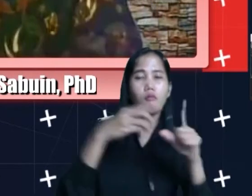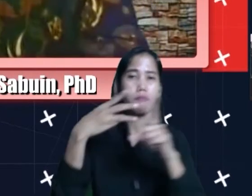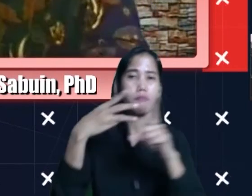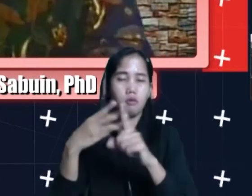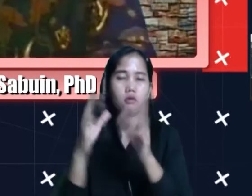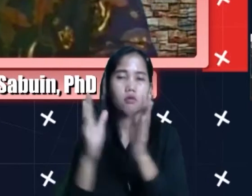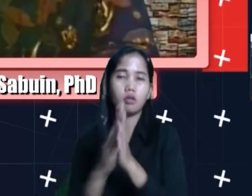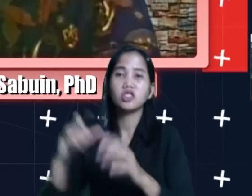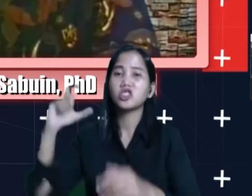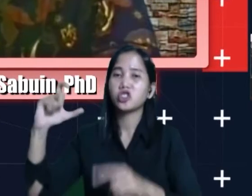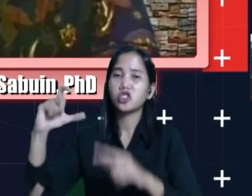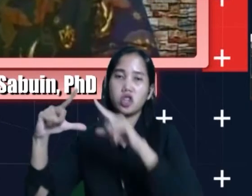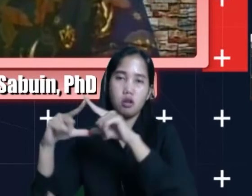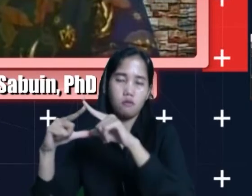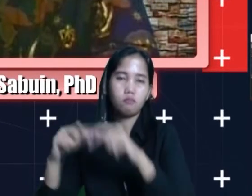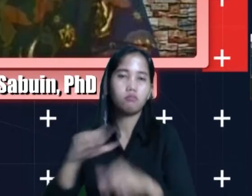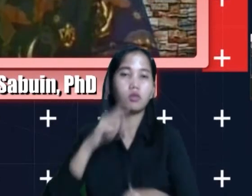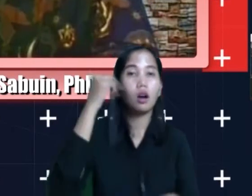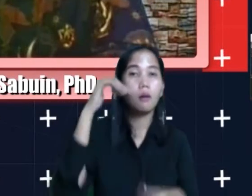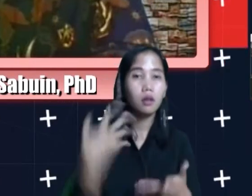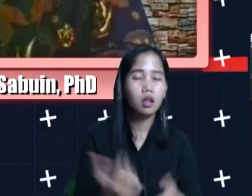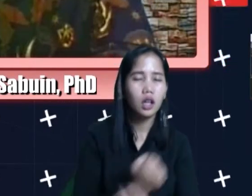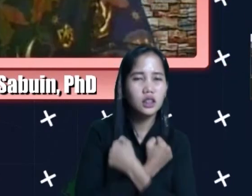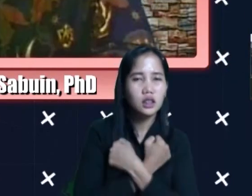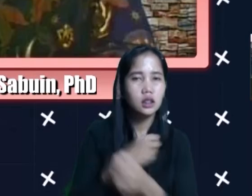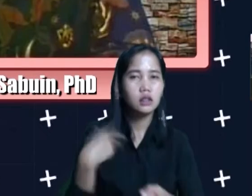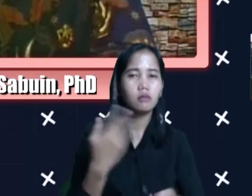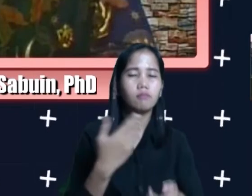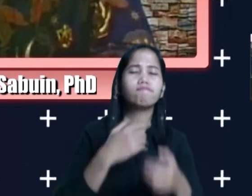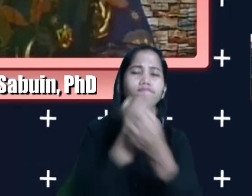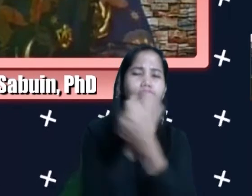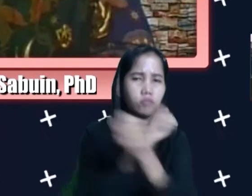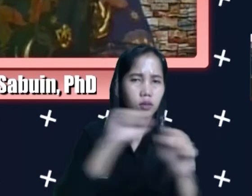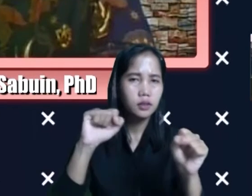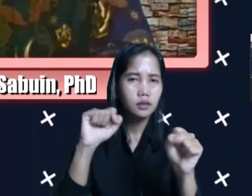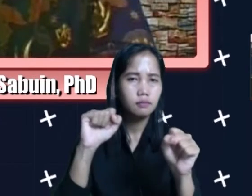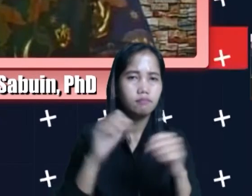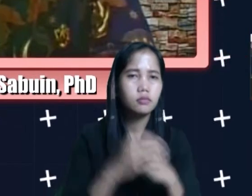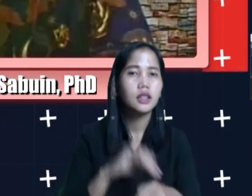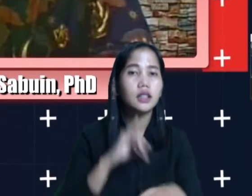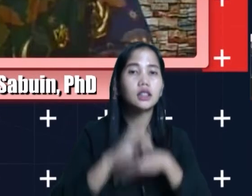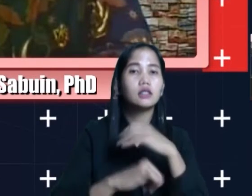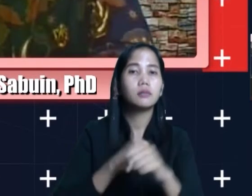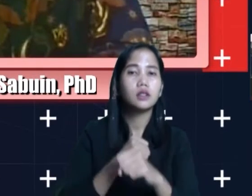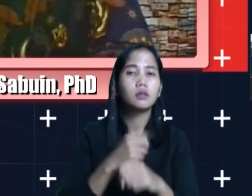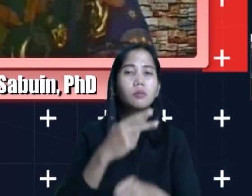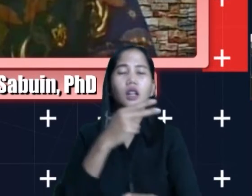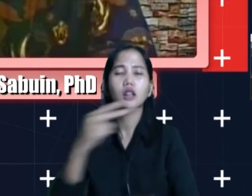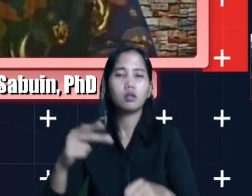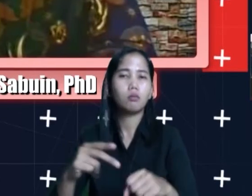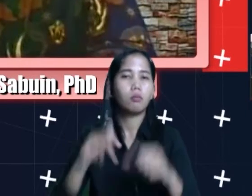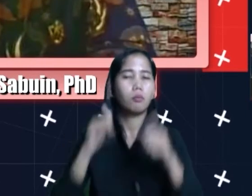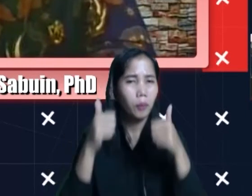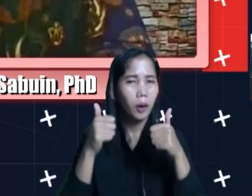masing-masing di dalam hatinya. B. Kita diselamatkan oleh karena usaha